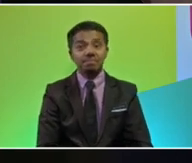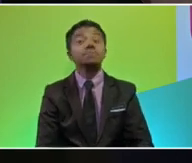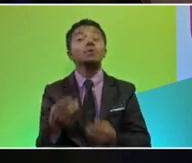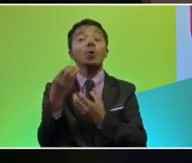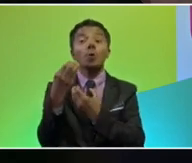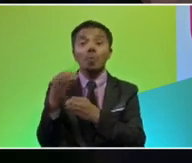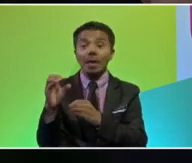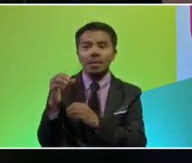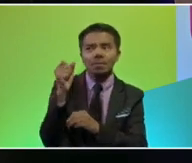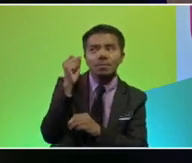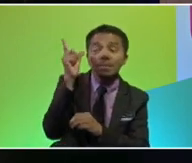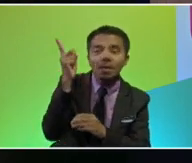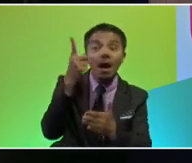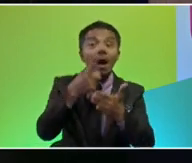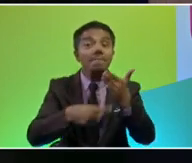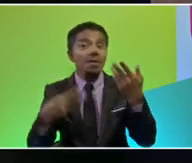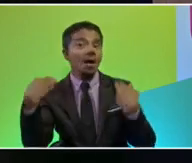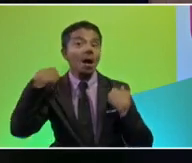ini apel